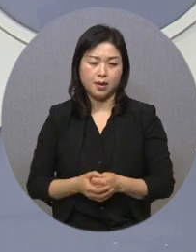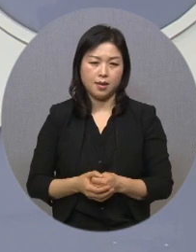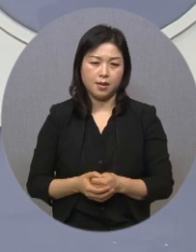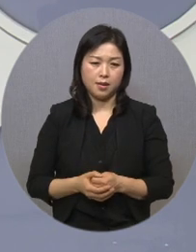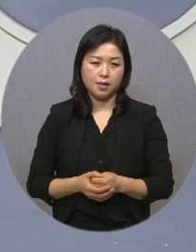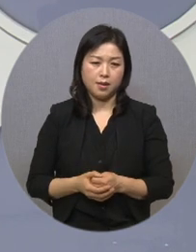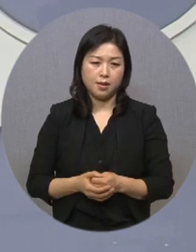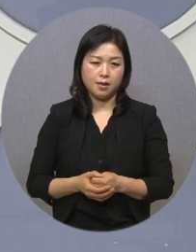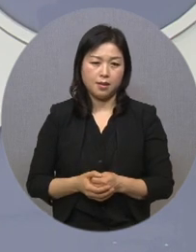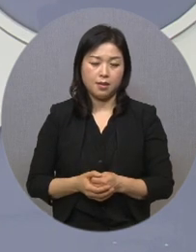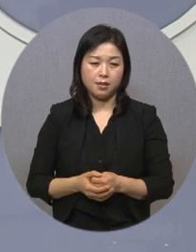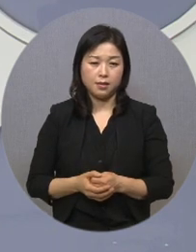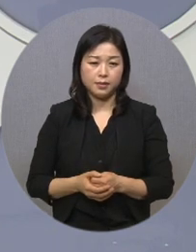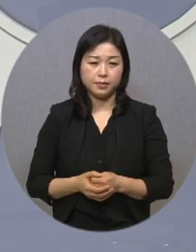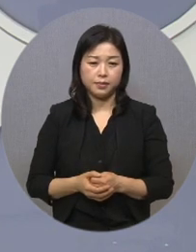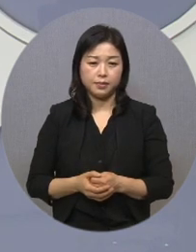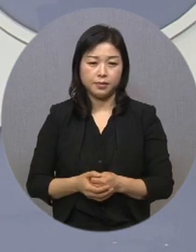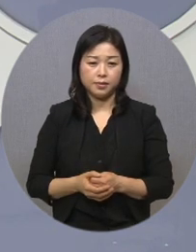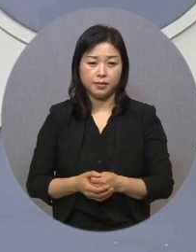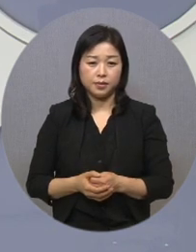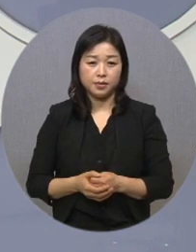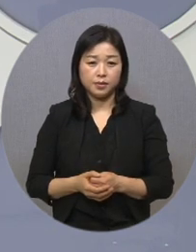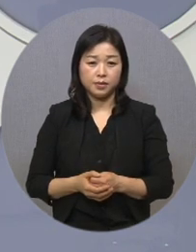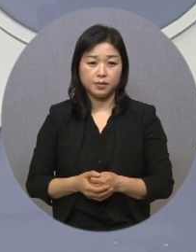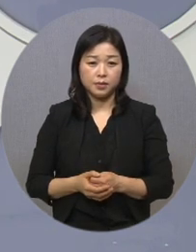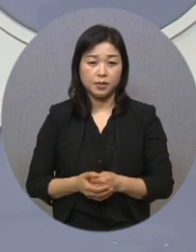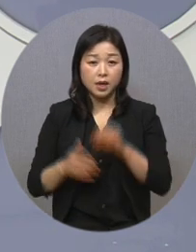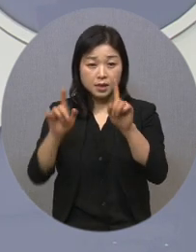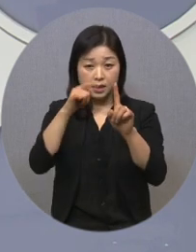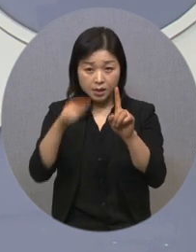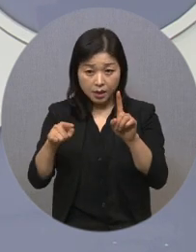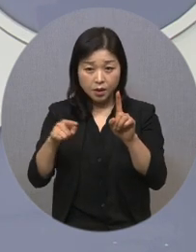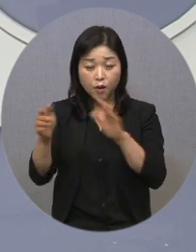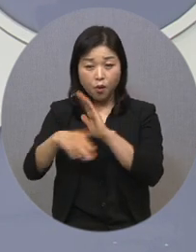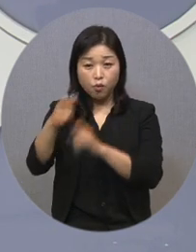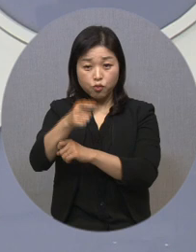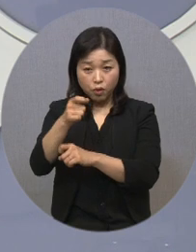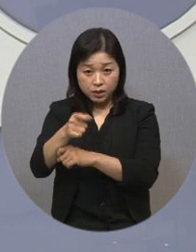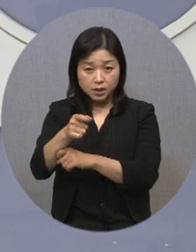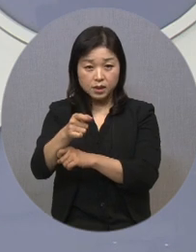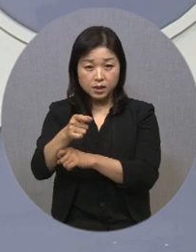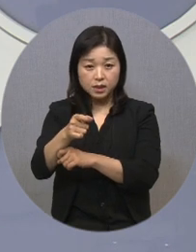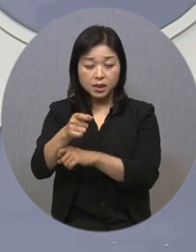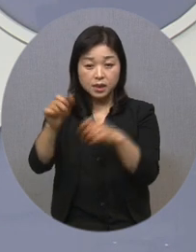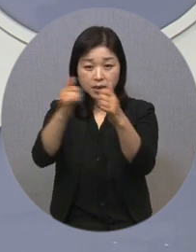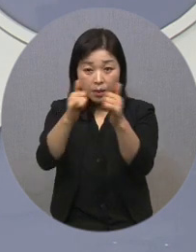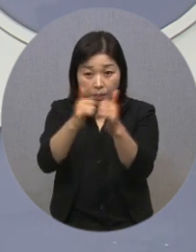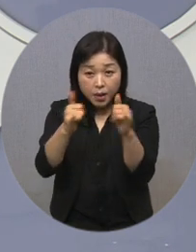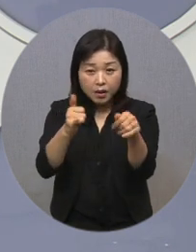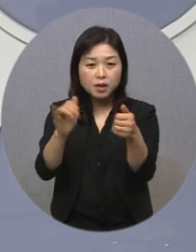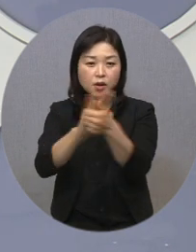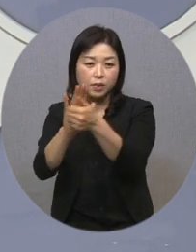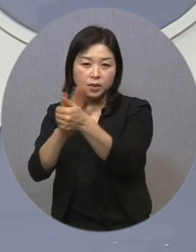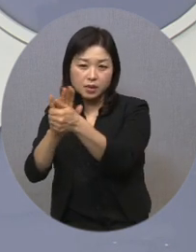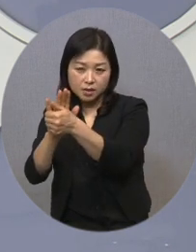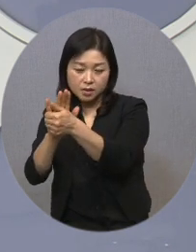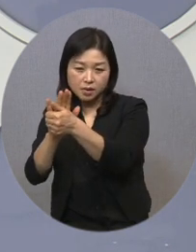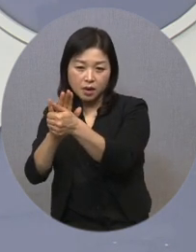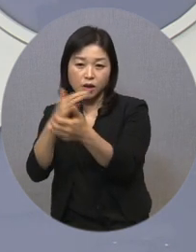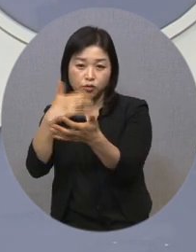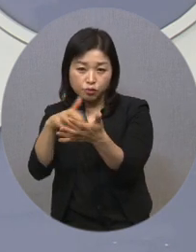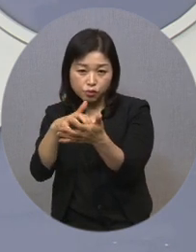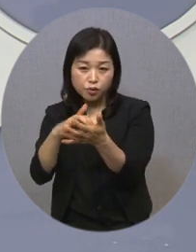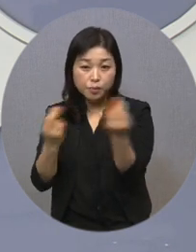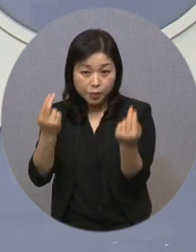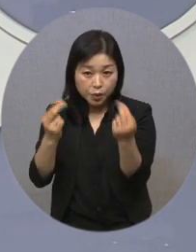이것은 다시 1인 공무원이 시민들에게 서비스를 하는 시민의 수를